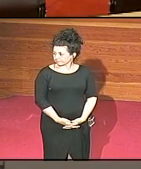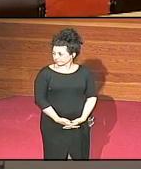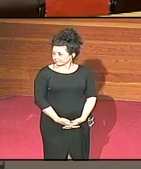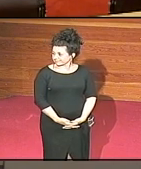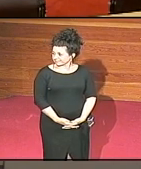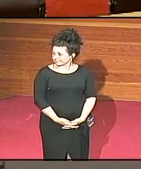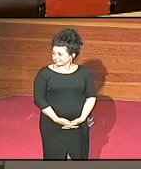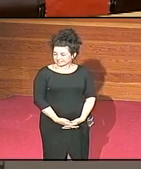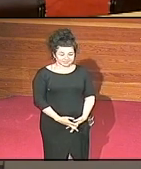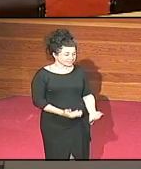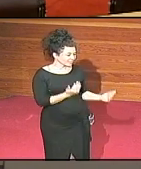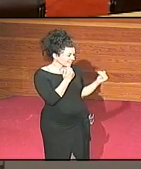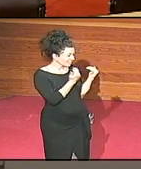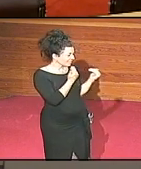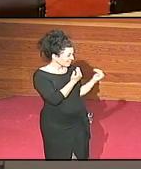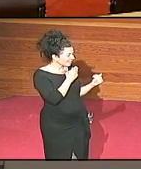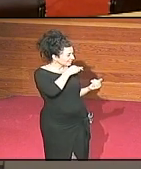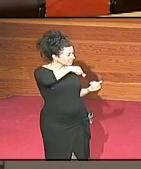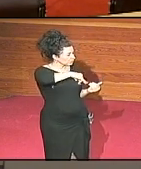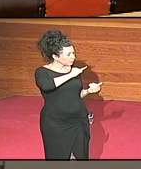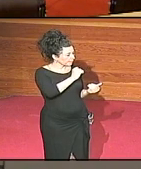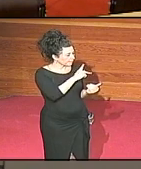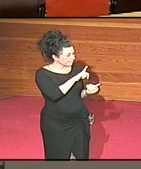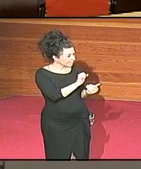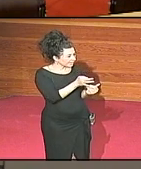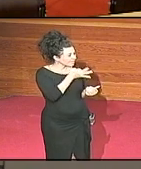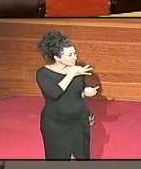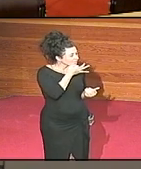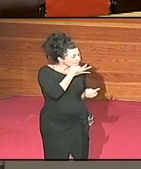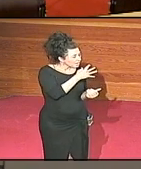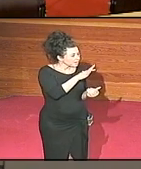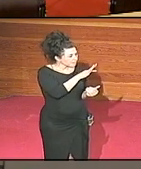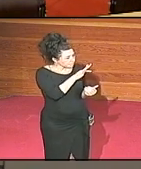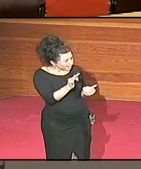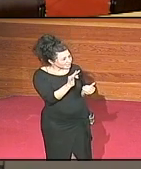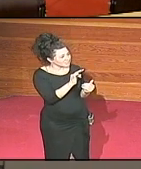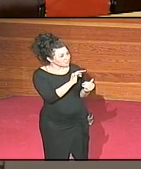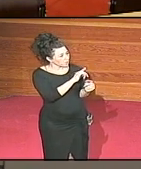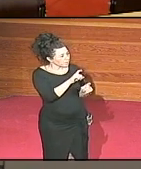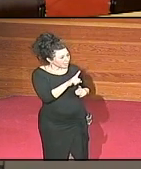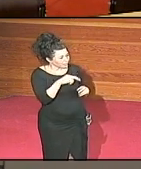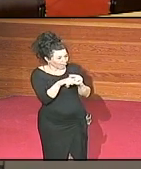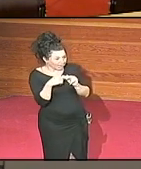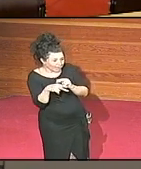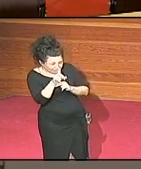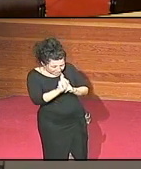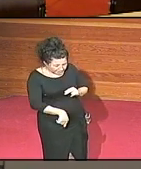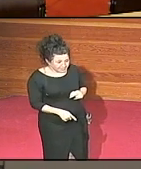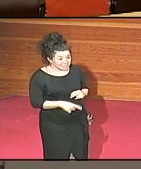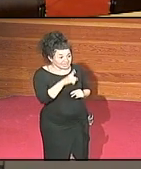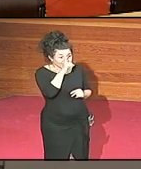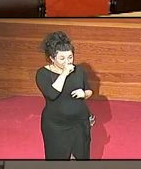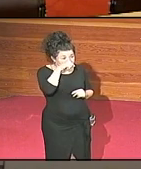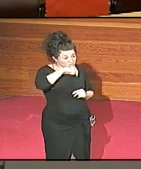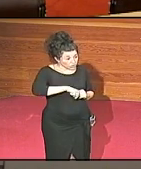Bueno, ba, eskerrik asko, Mikel, emandako bai itzaldiagatik eta bai erantzundako galdera guztiengatik. Gogoratu gaur